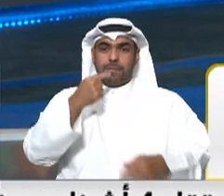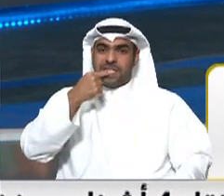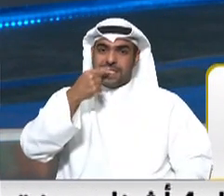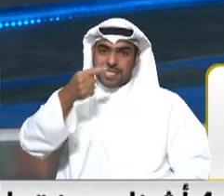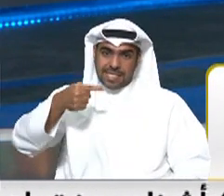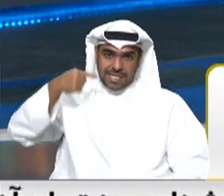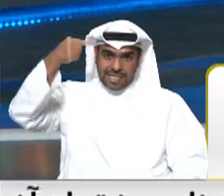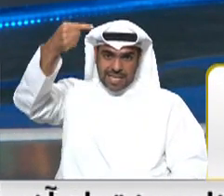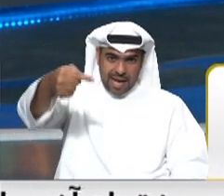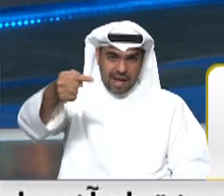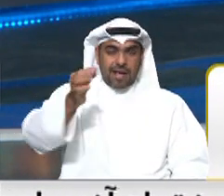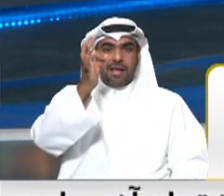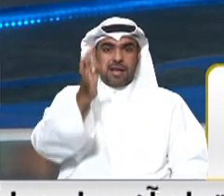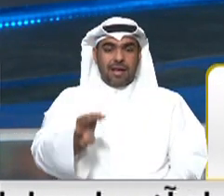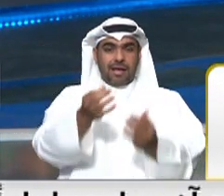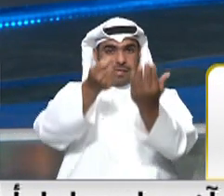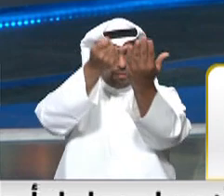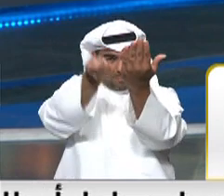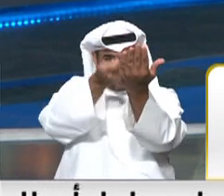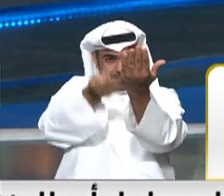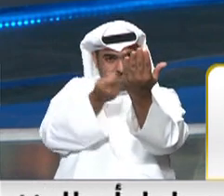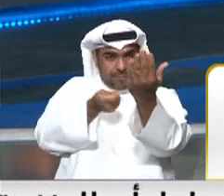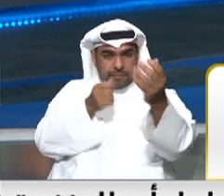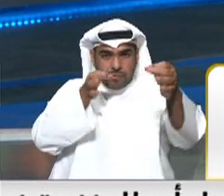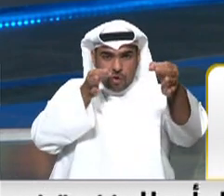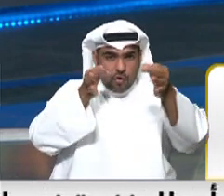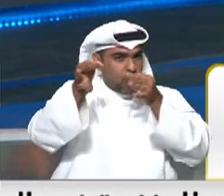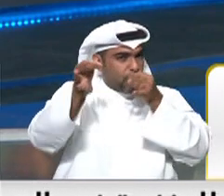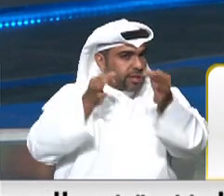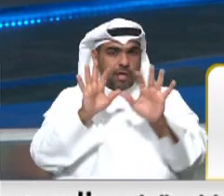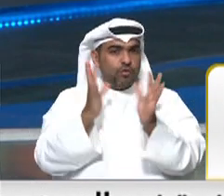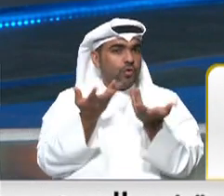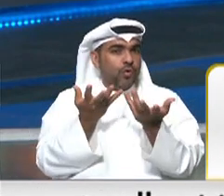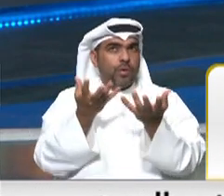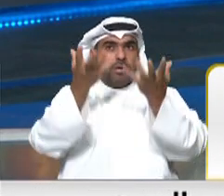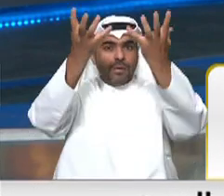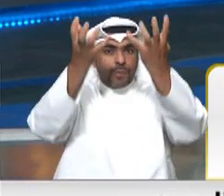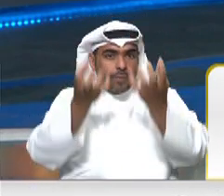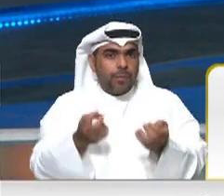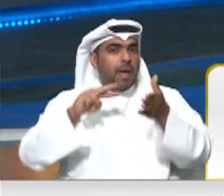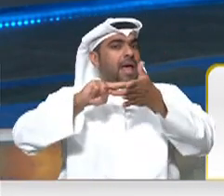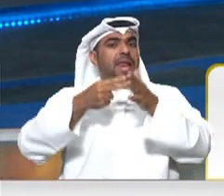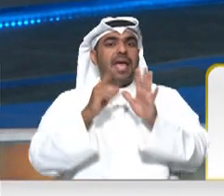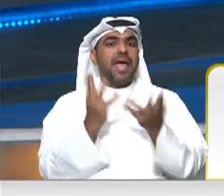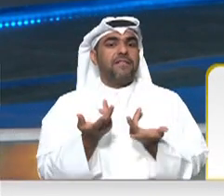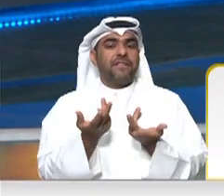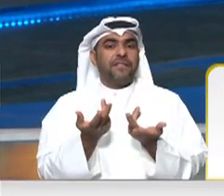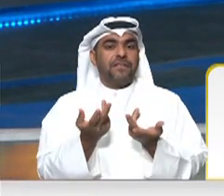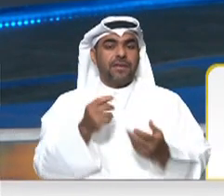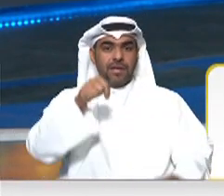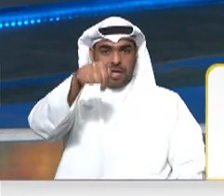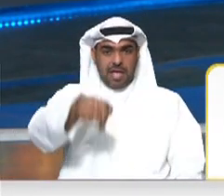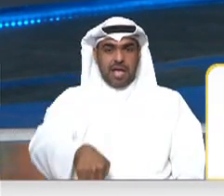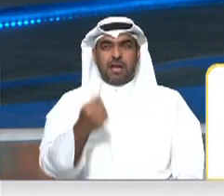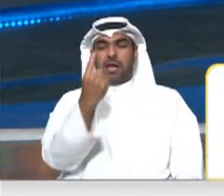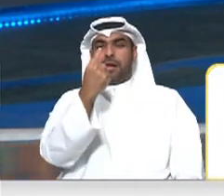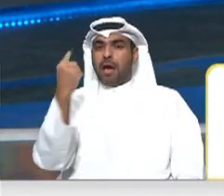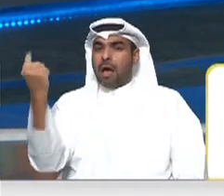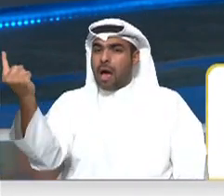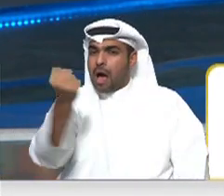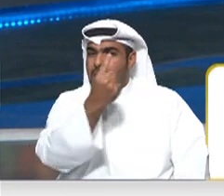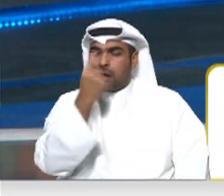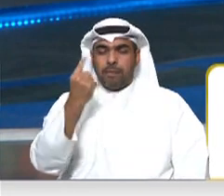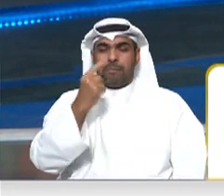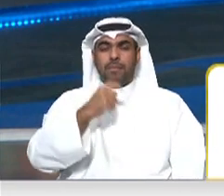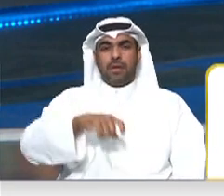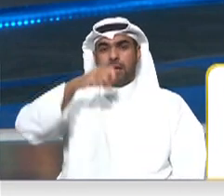لمعالجه ازمه المناخ وتشهد العديد من دول العالم ارتفاعا غير مسبوق في درجات الحراره وسط